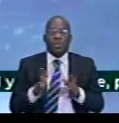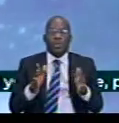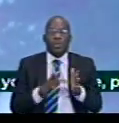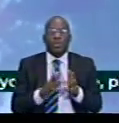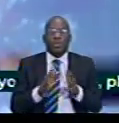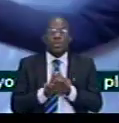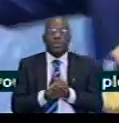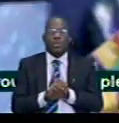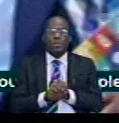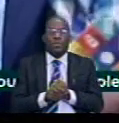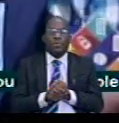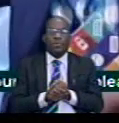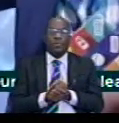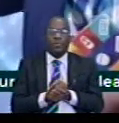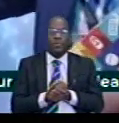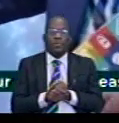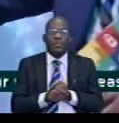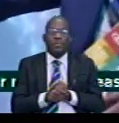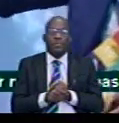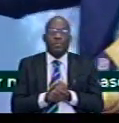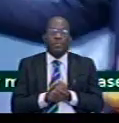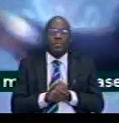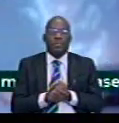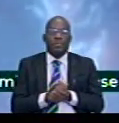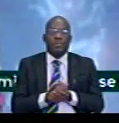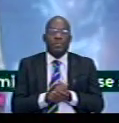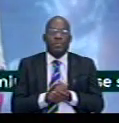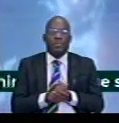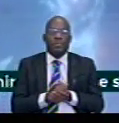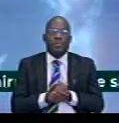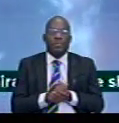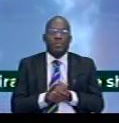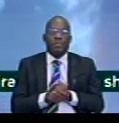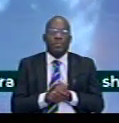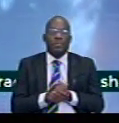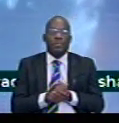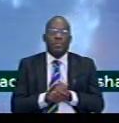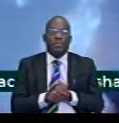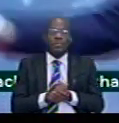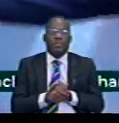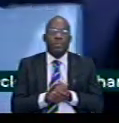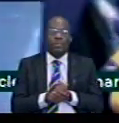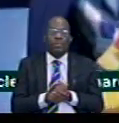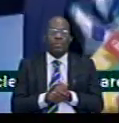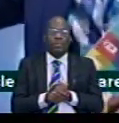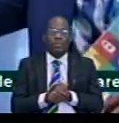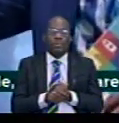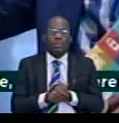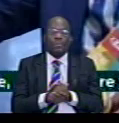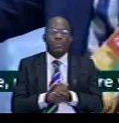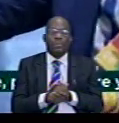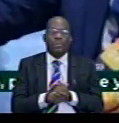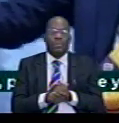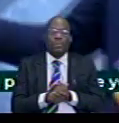Je vais remercier Dieu pour tout ce qu'il a fait dans ma vie. Dans le mois de